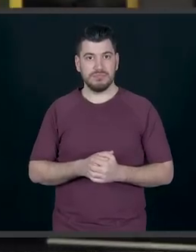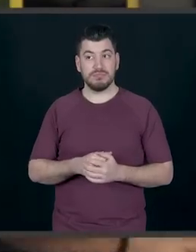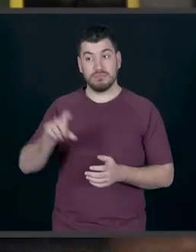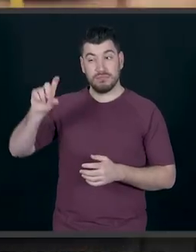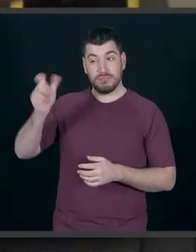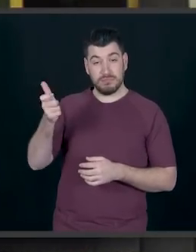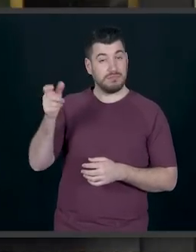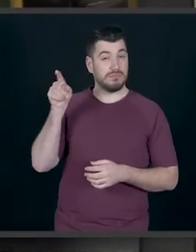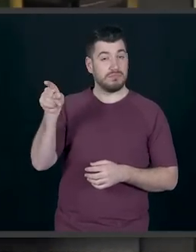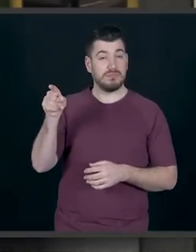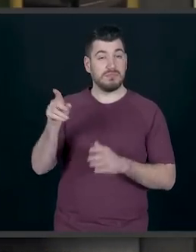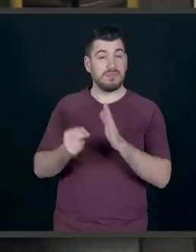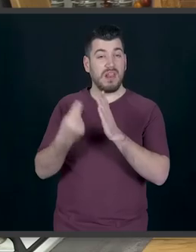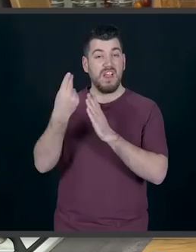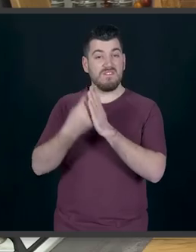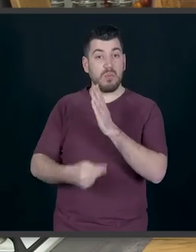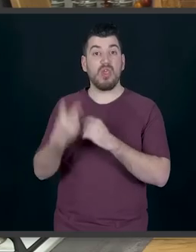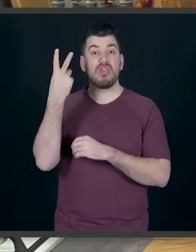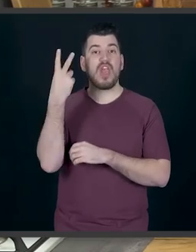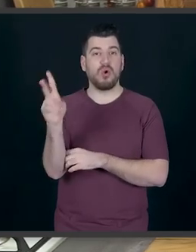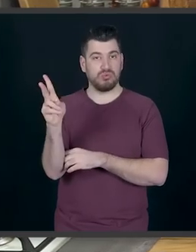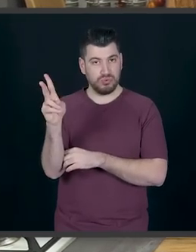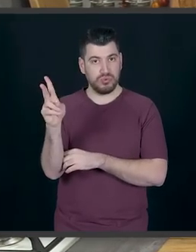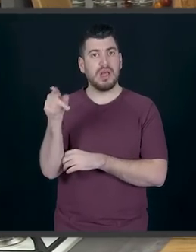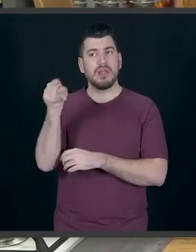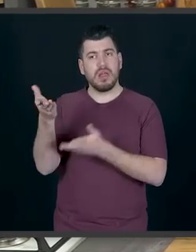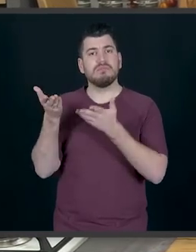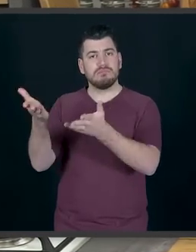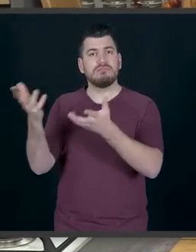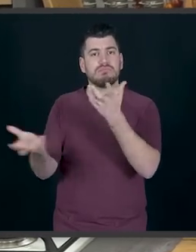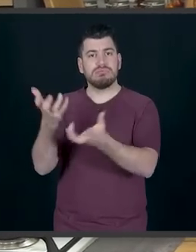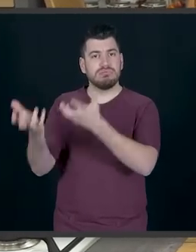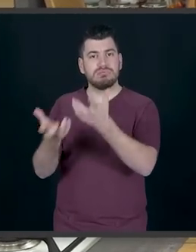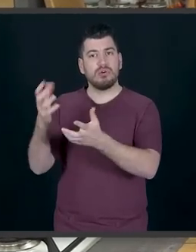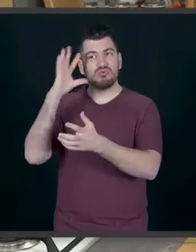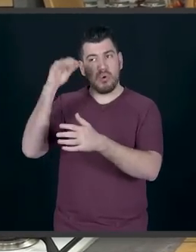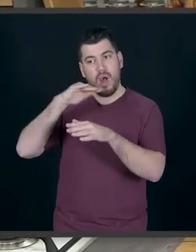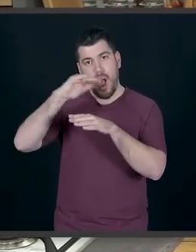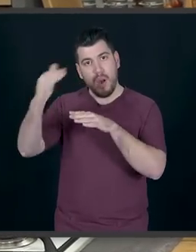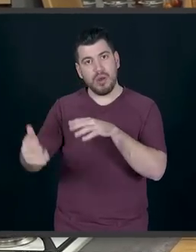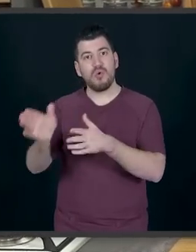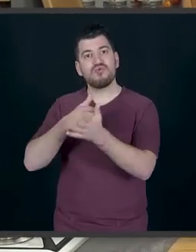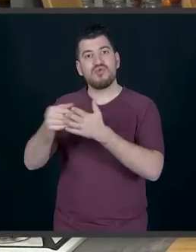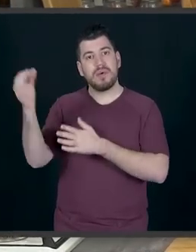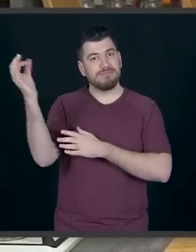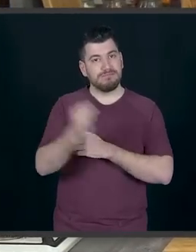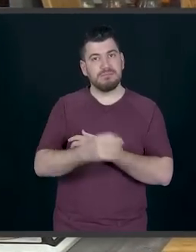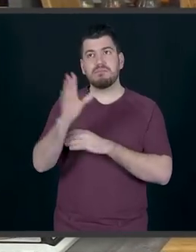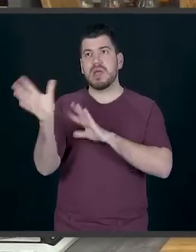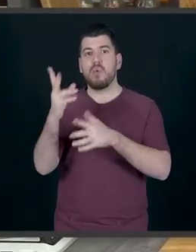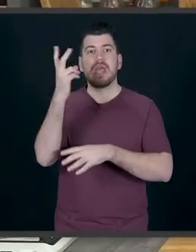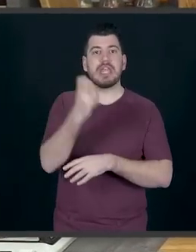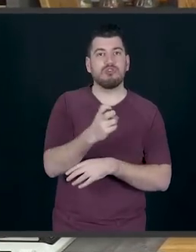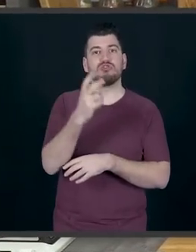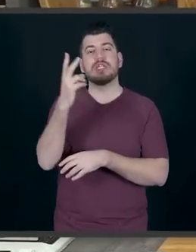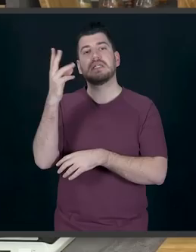Το ανεβάζουμε στους 200. Και ψήνουμε μέχρι να πάρει ωραίο χρώμα από πάνω. Θα χρειαστεί περίπου 20